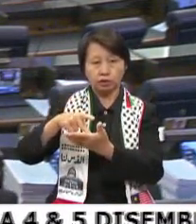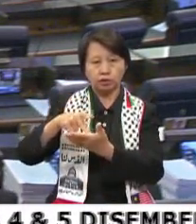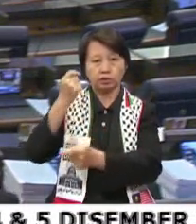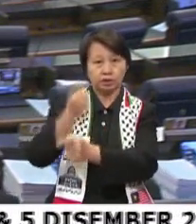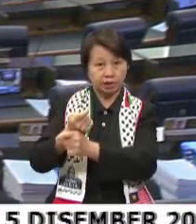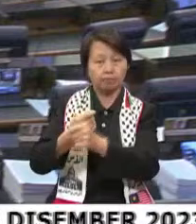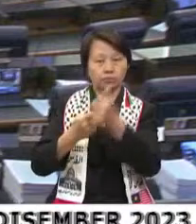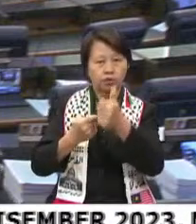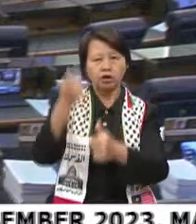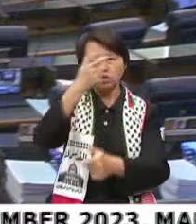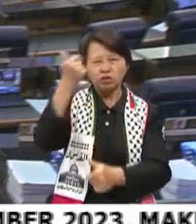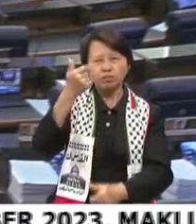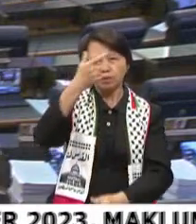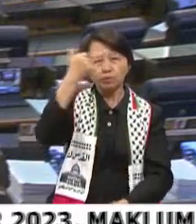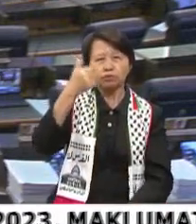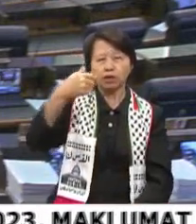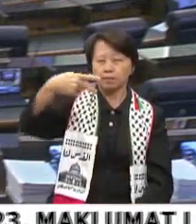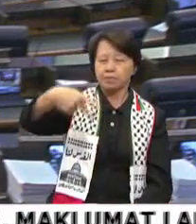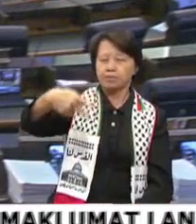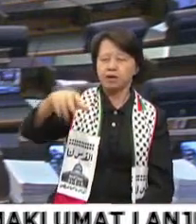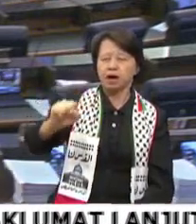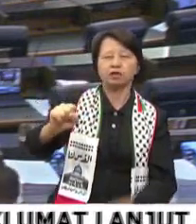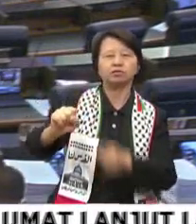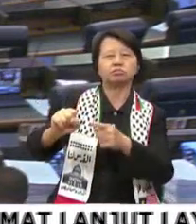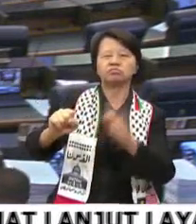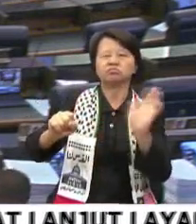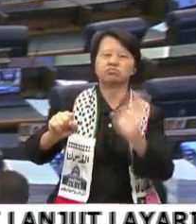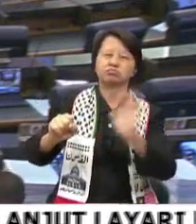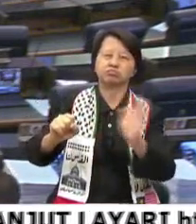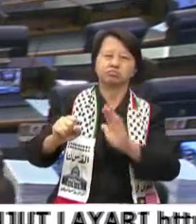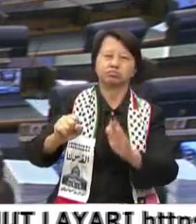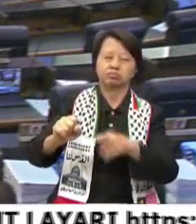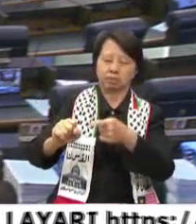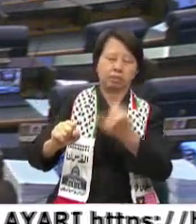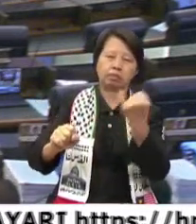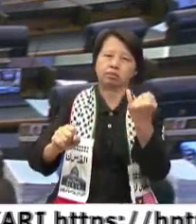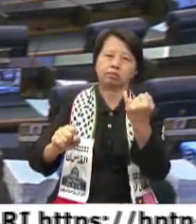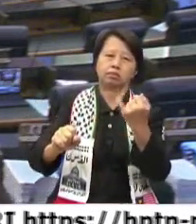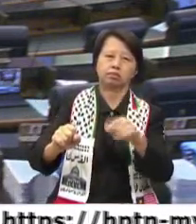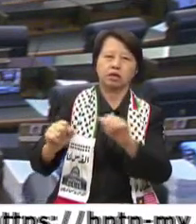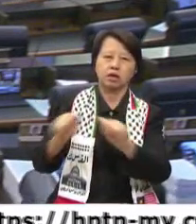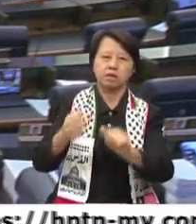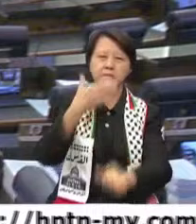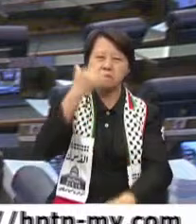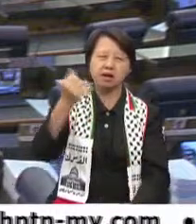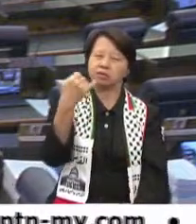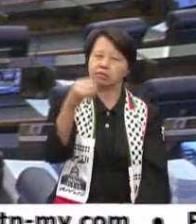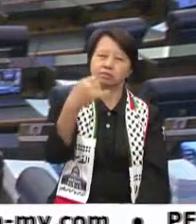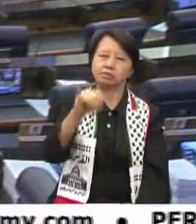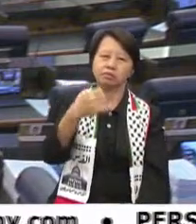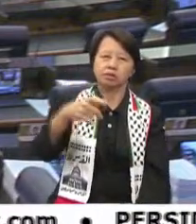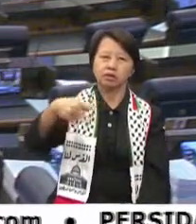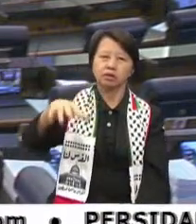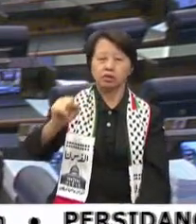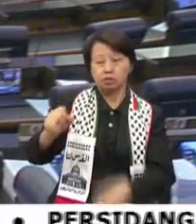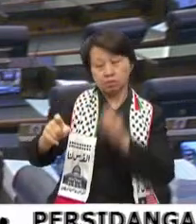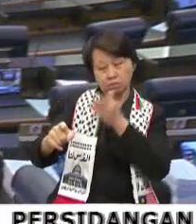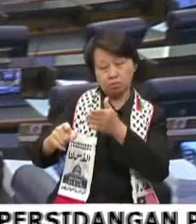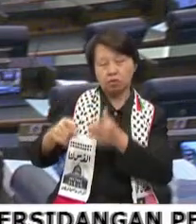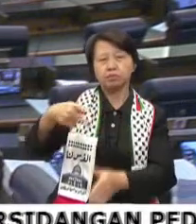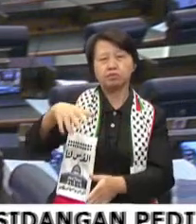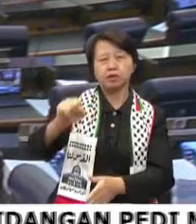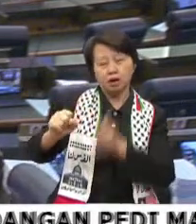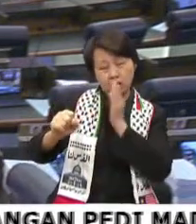ini kerana ia bukan lagi satu langkah yang efektif kalau kita hanya menumpukan kepada